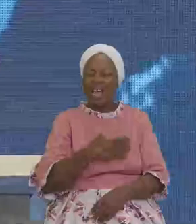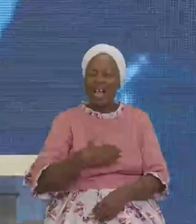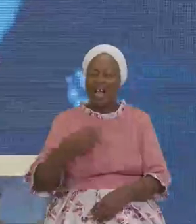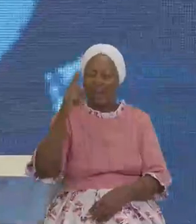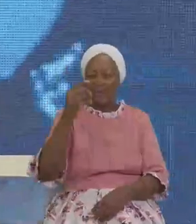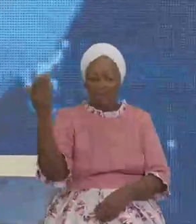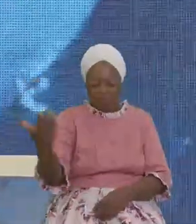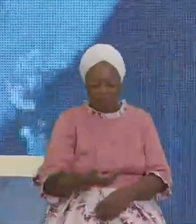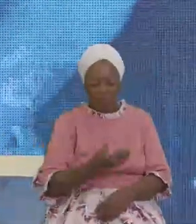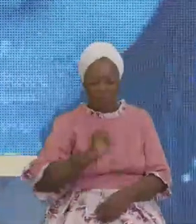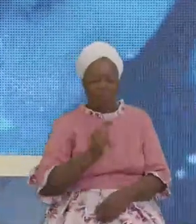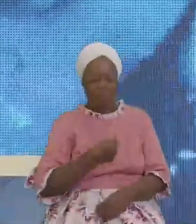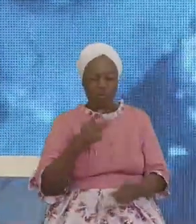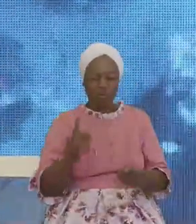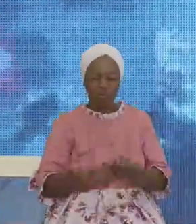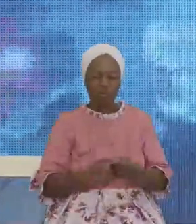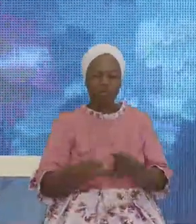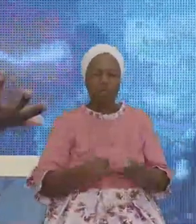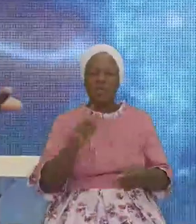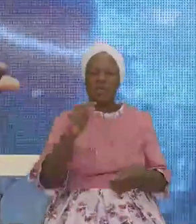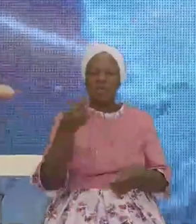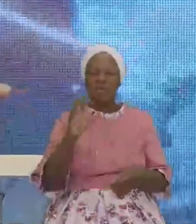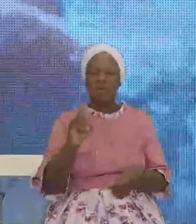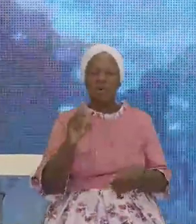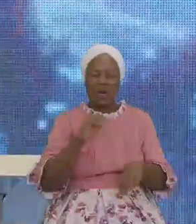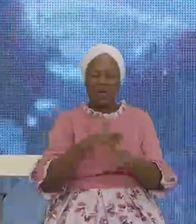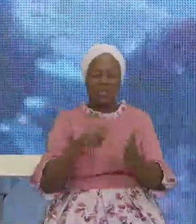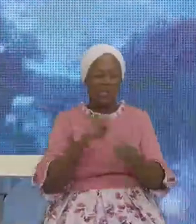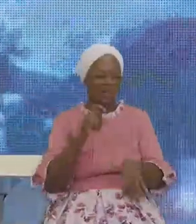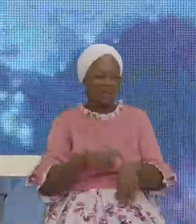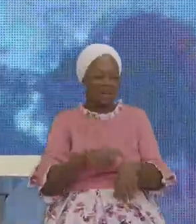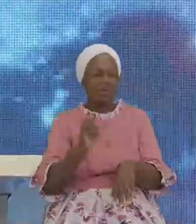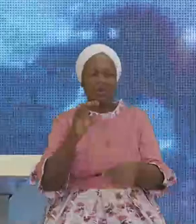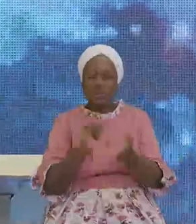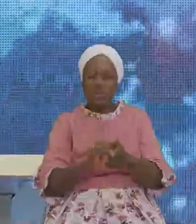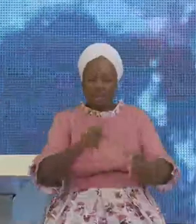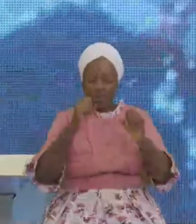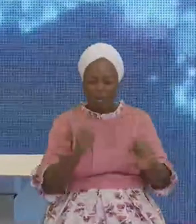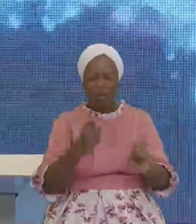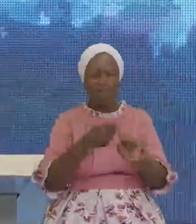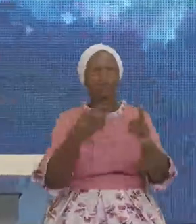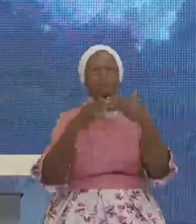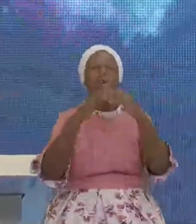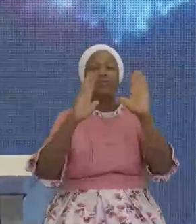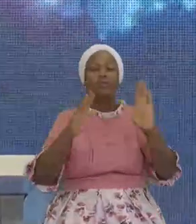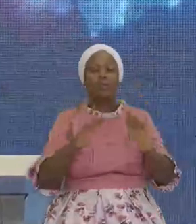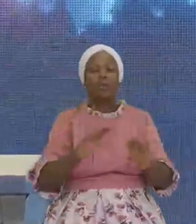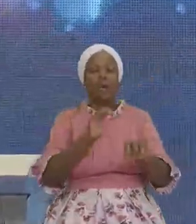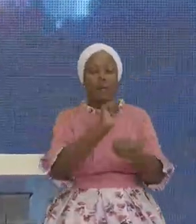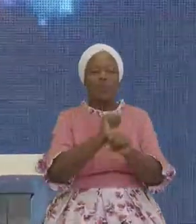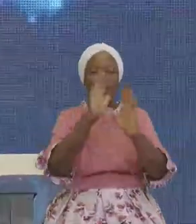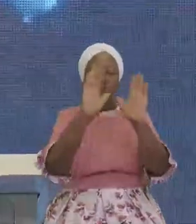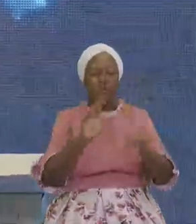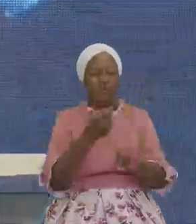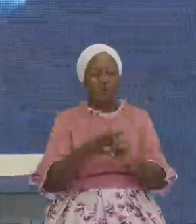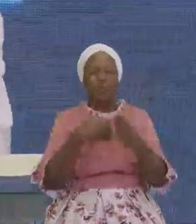puissant es-tu! Et tu nous as amenés au Togo en ce moment pour que la puissance